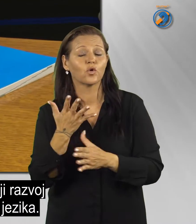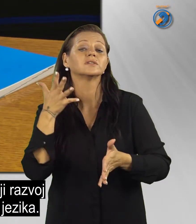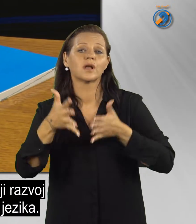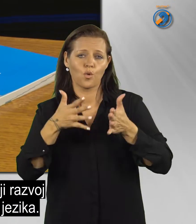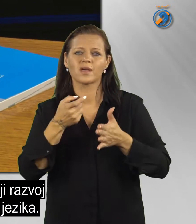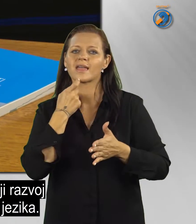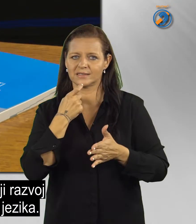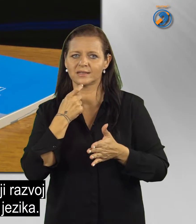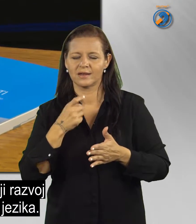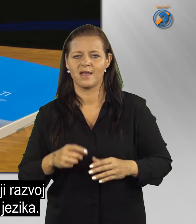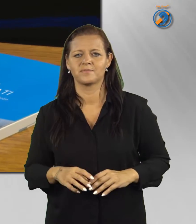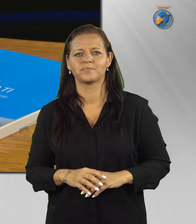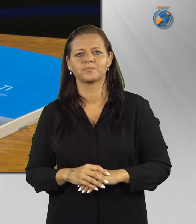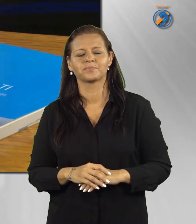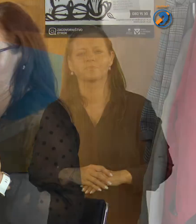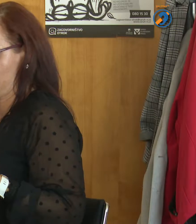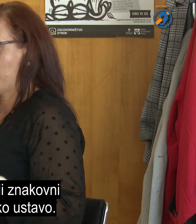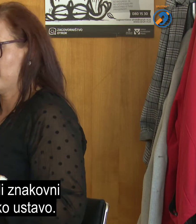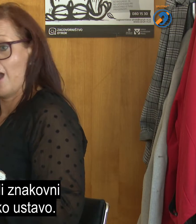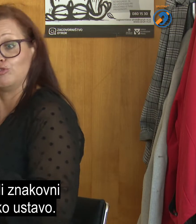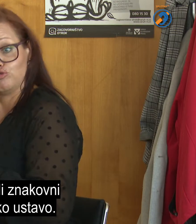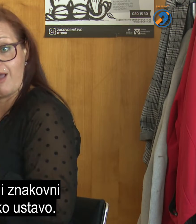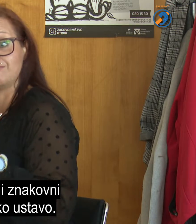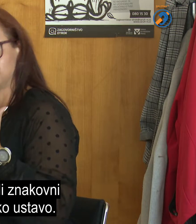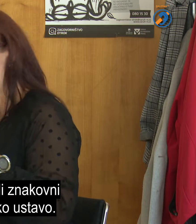nadaljnji razvoj znakovnega jezika.